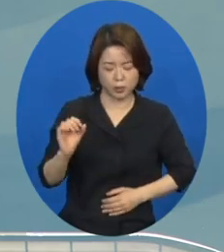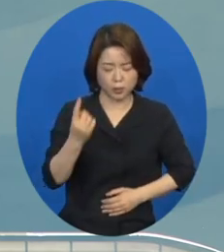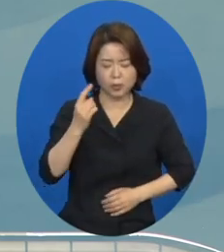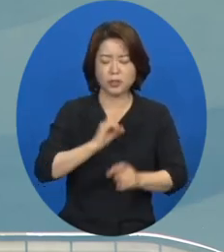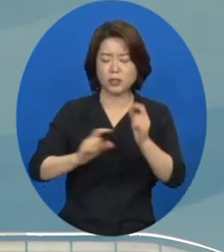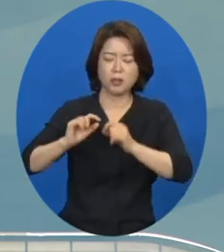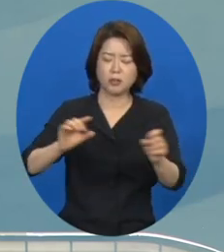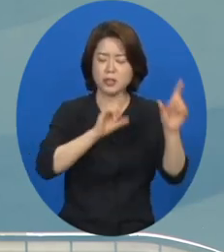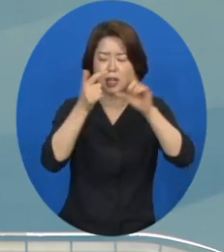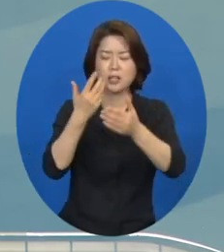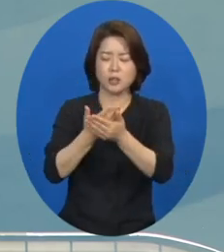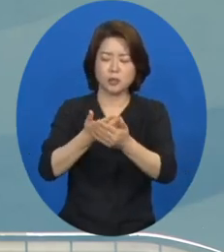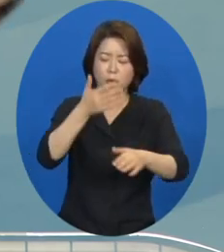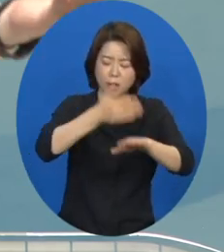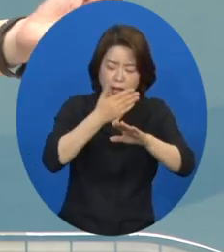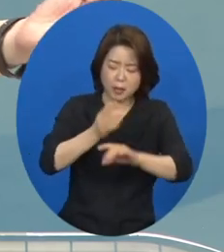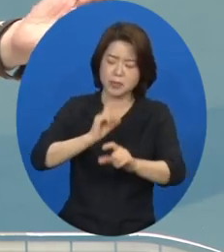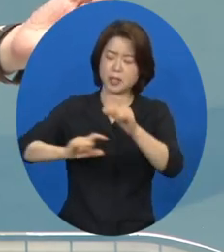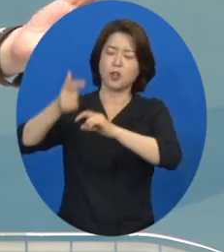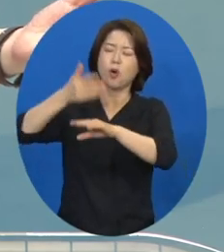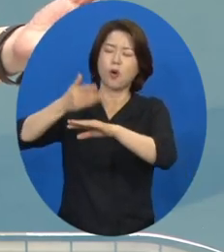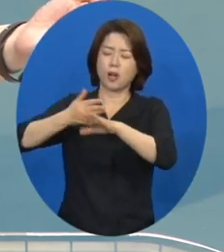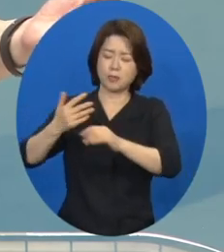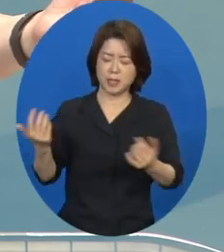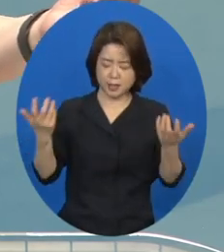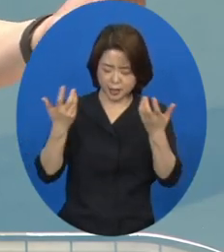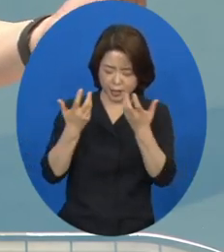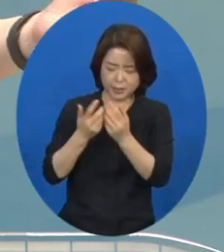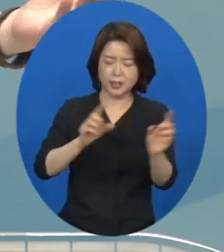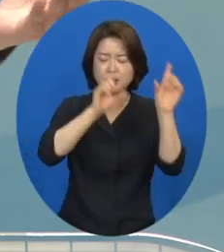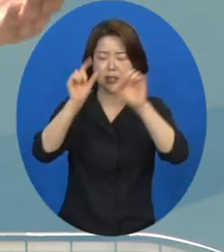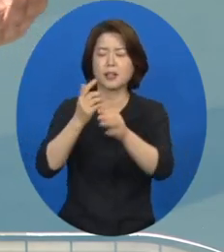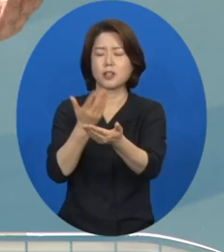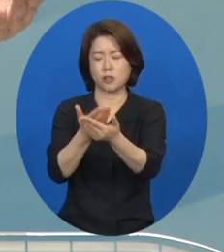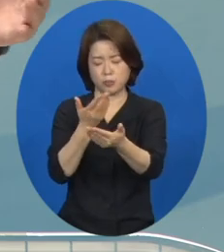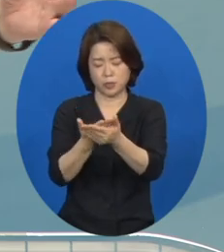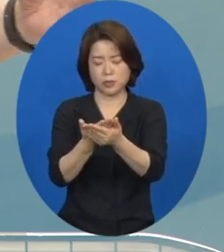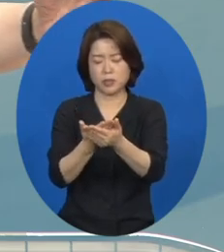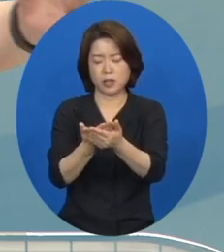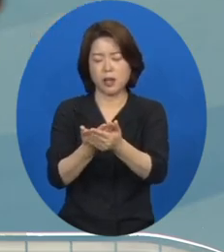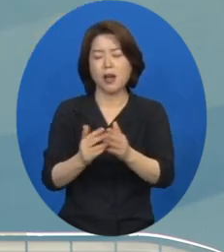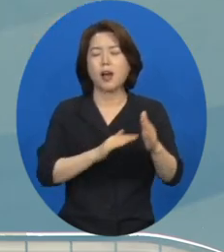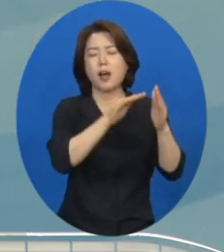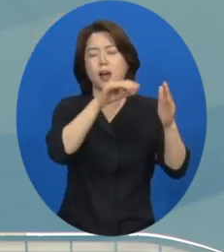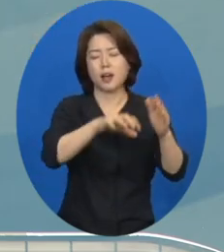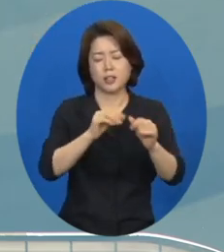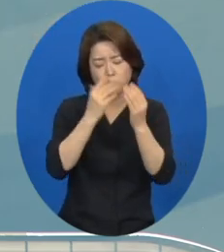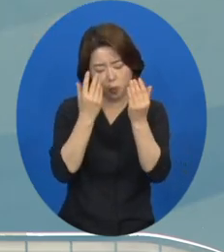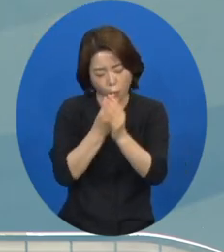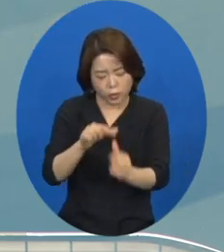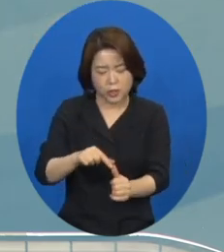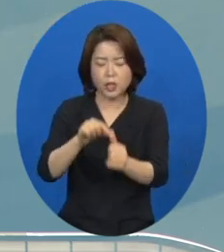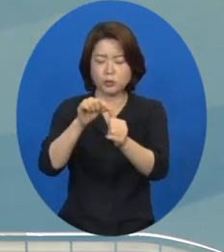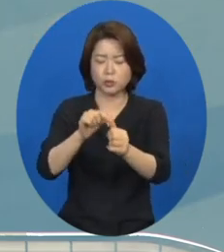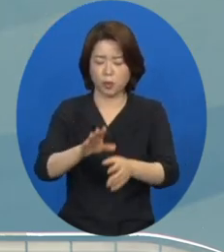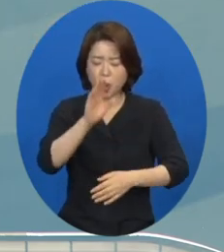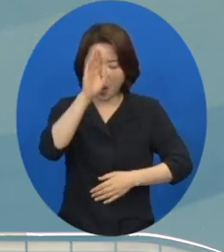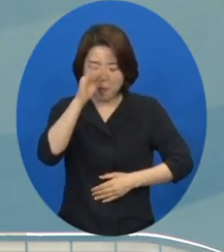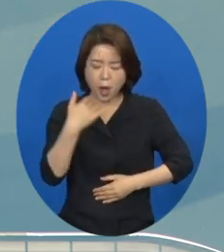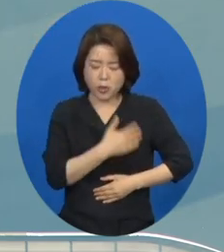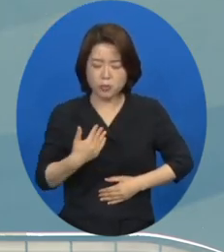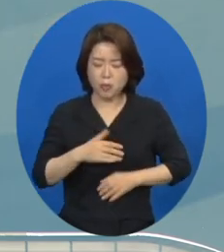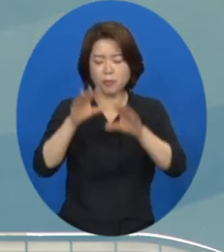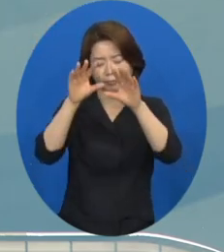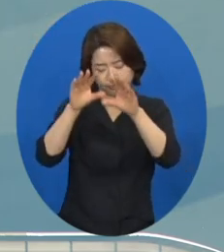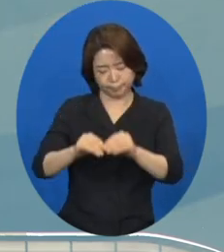하시며 감사의 감사가 넘치는 삶을 살게 하여 주옵소서. 가정의 온전한 구원과 병든 몸의 치유를